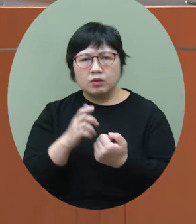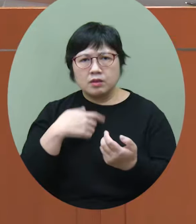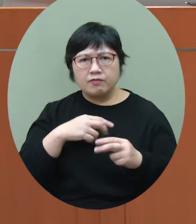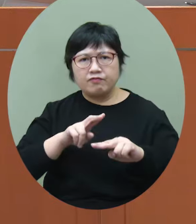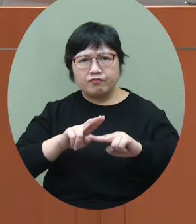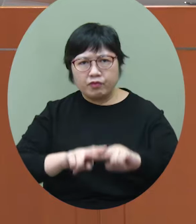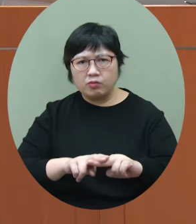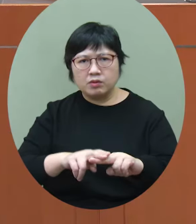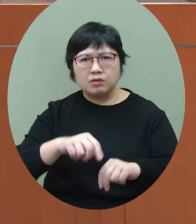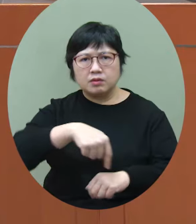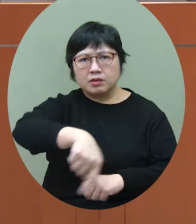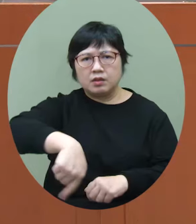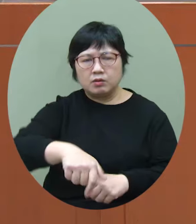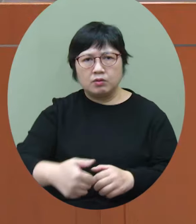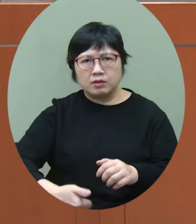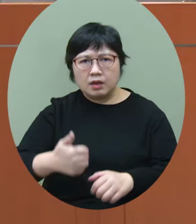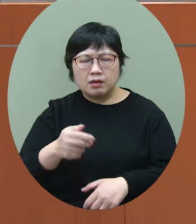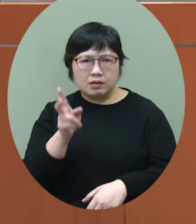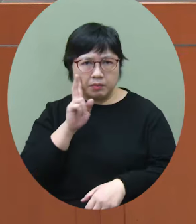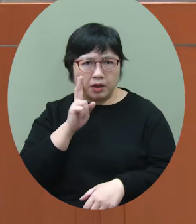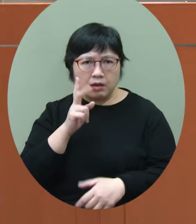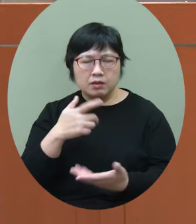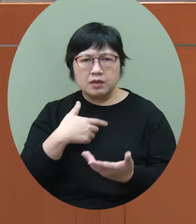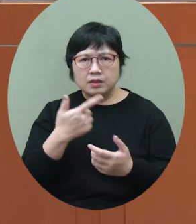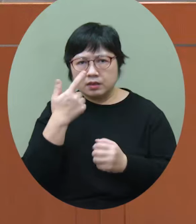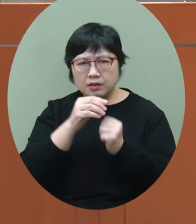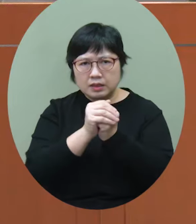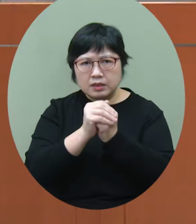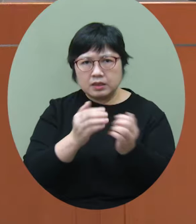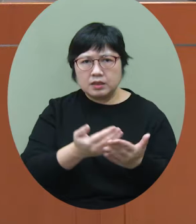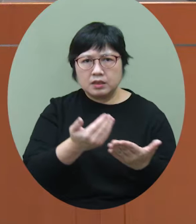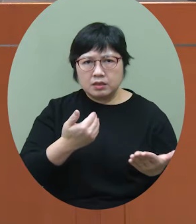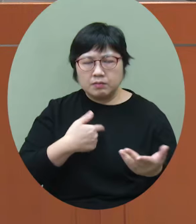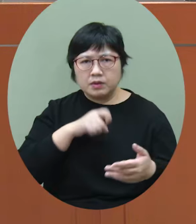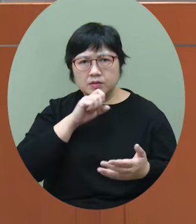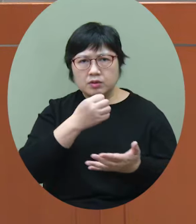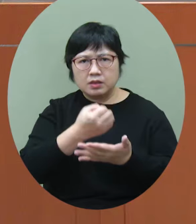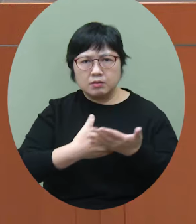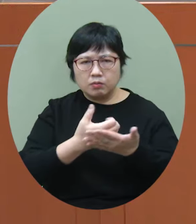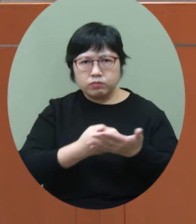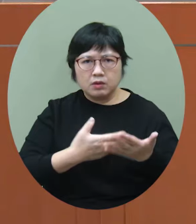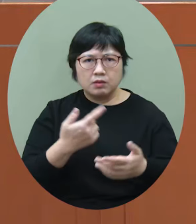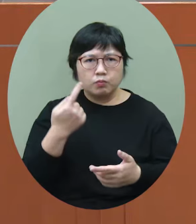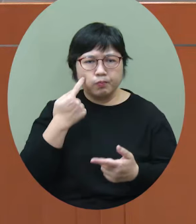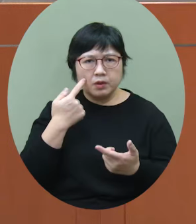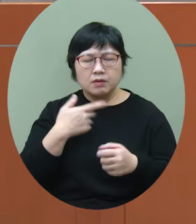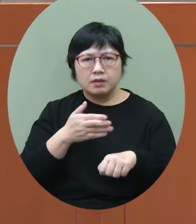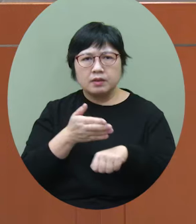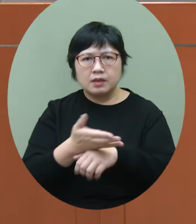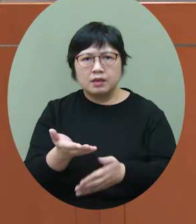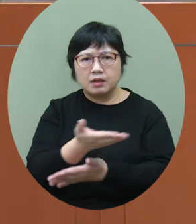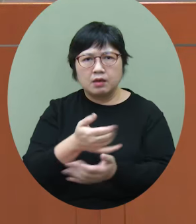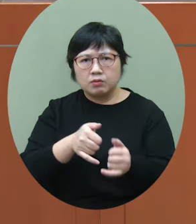成效咧？咁新年之前，即係大家都會希望會唔會有條件去放寬呢個社交距離措施咧？唔該。